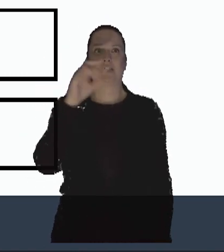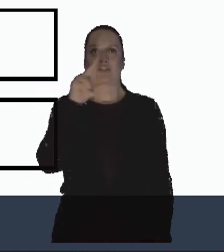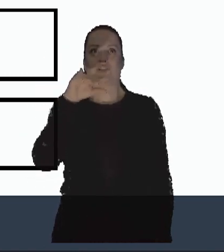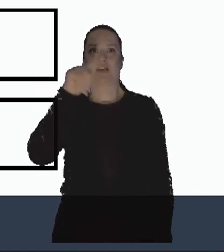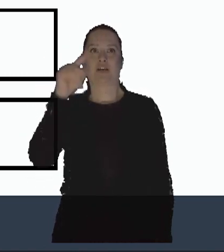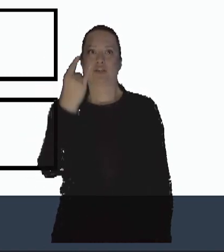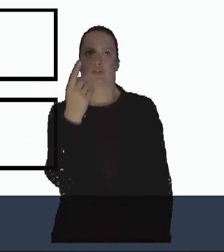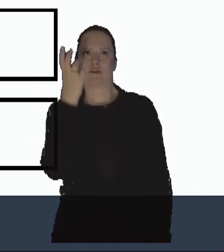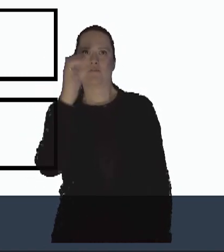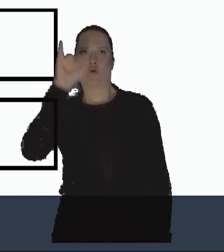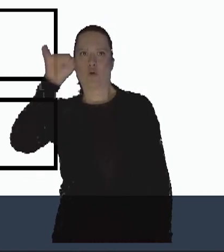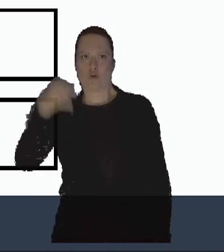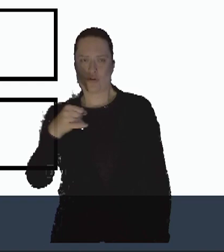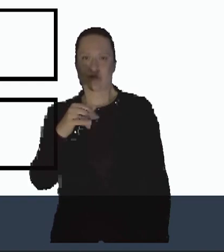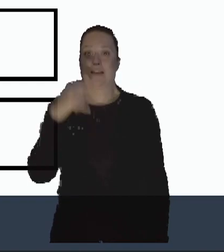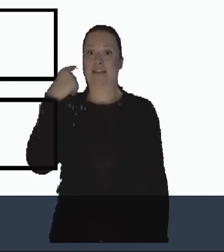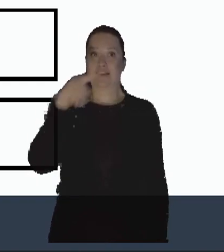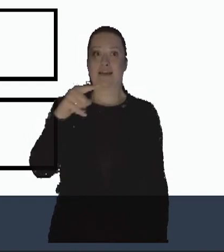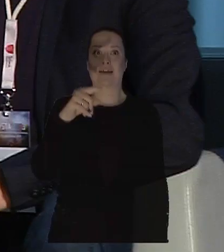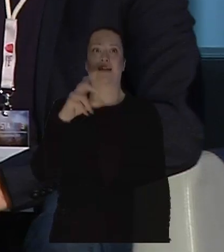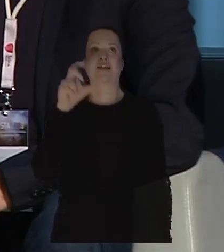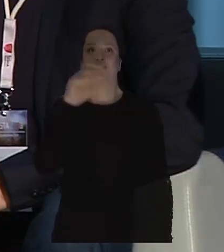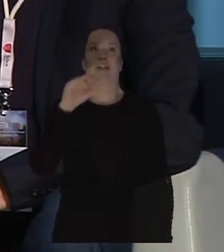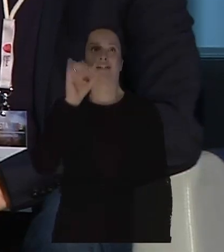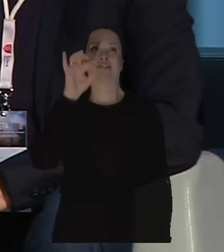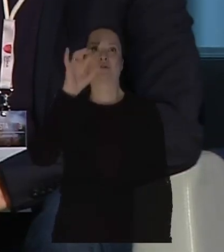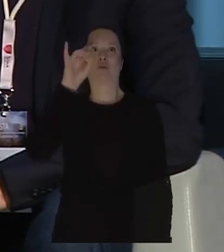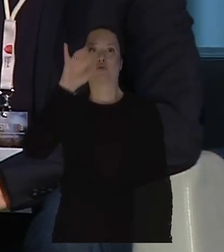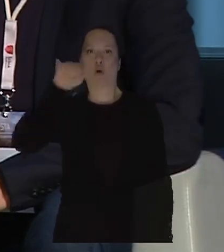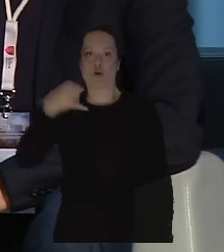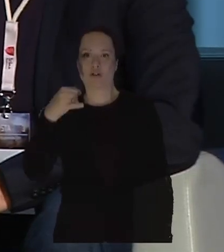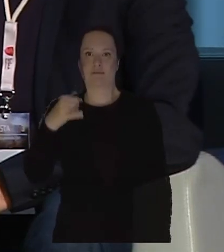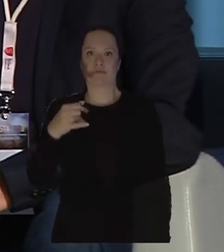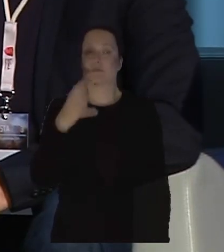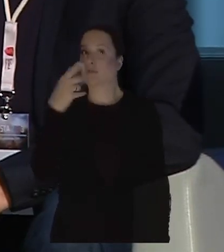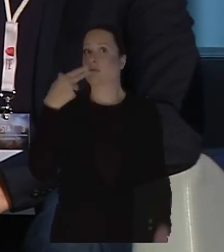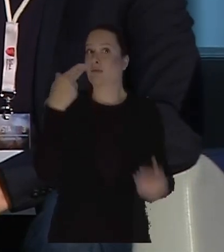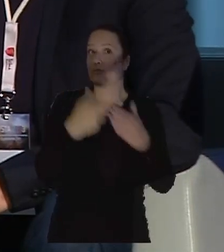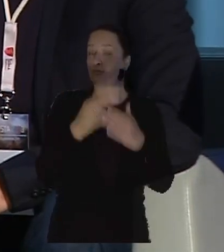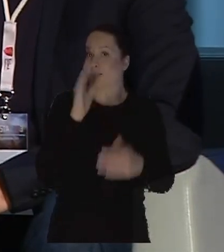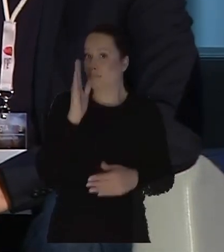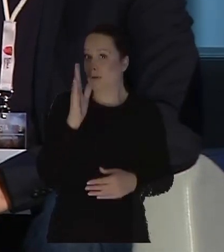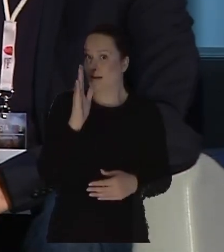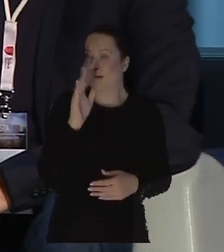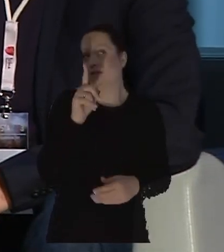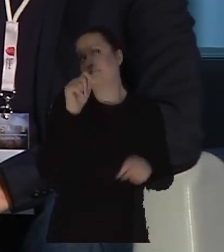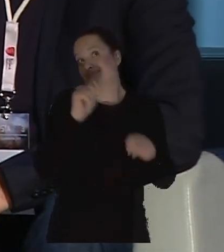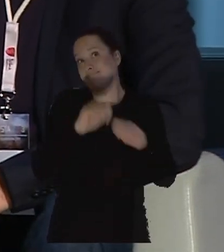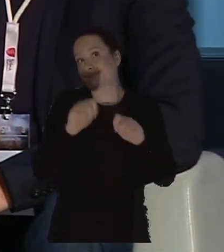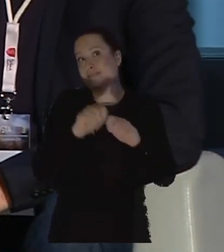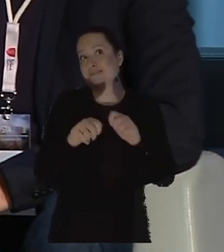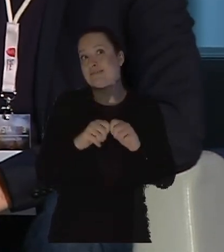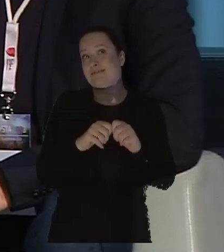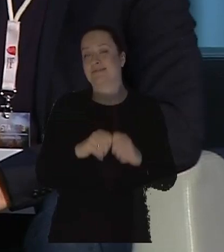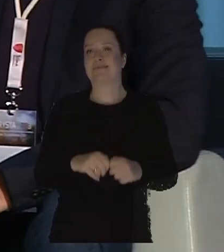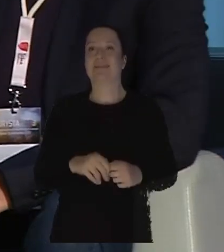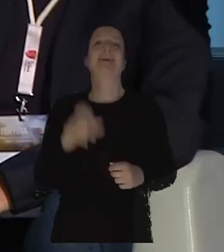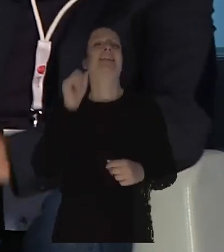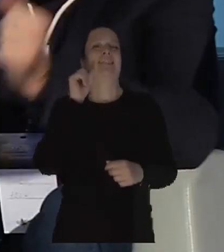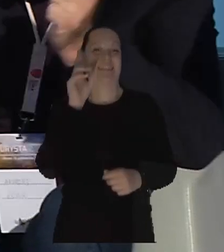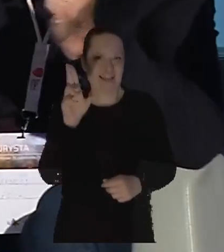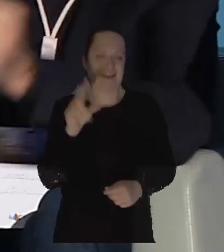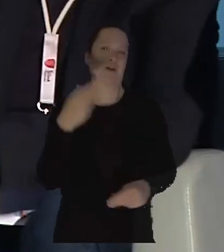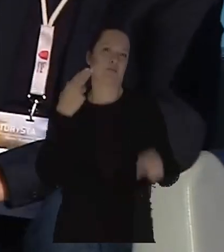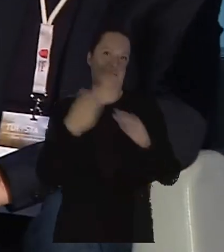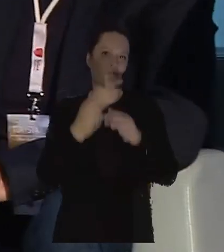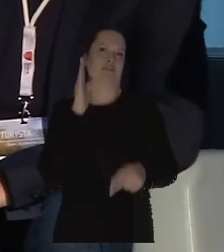D, Częstogoj? B. Czy jest to odpowiedź B? Zaraz sprawdzamy. Tak, jest